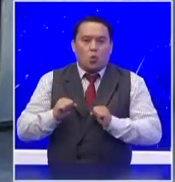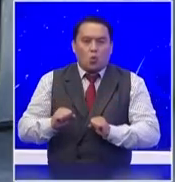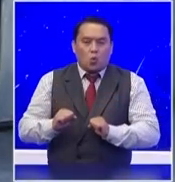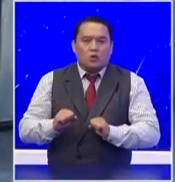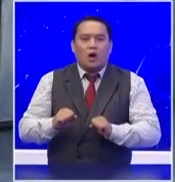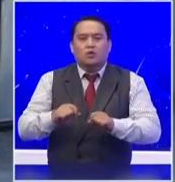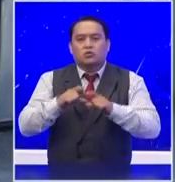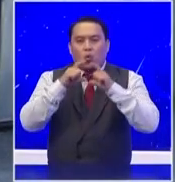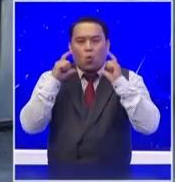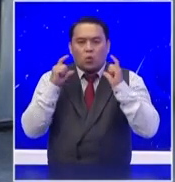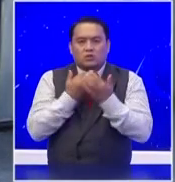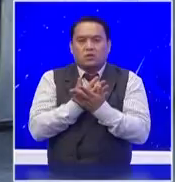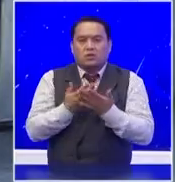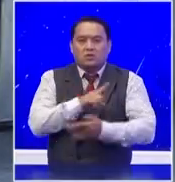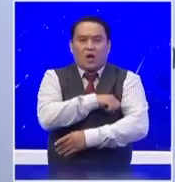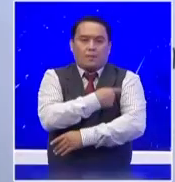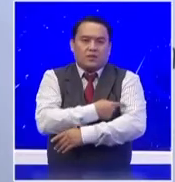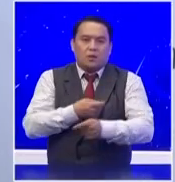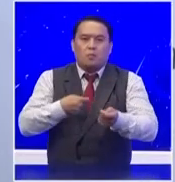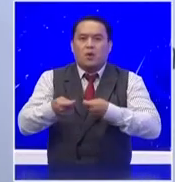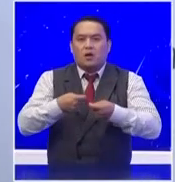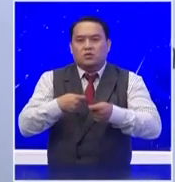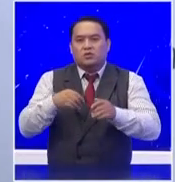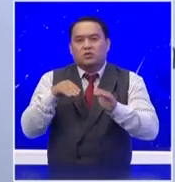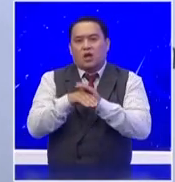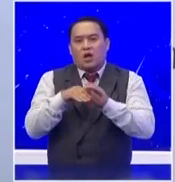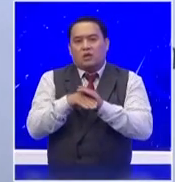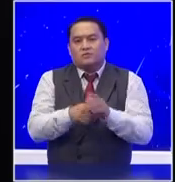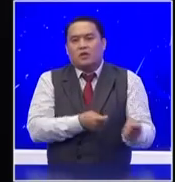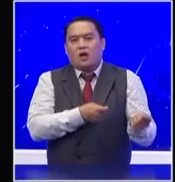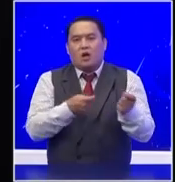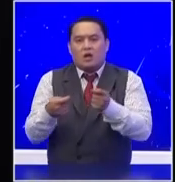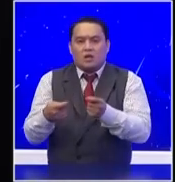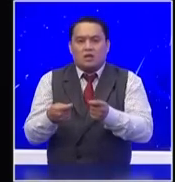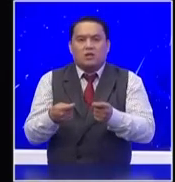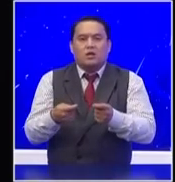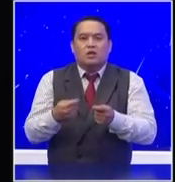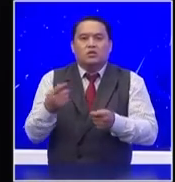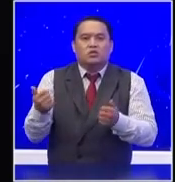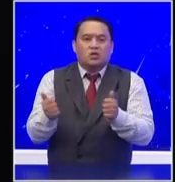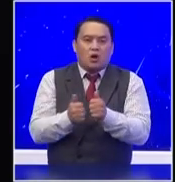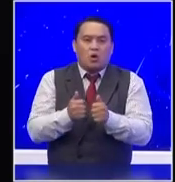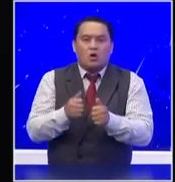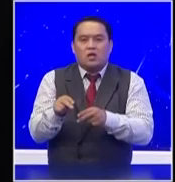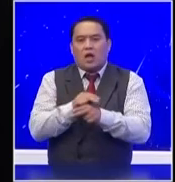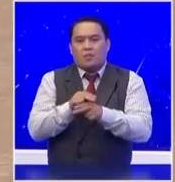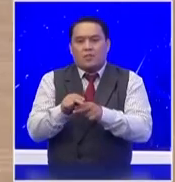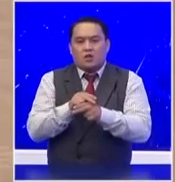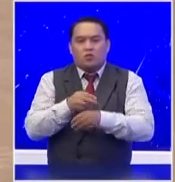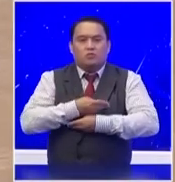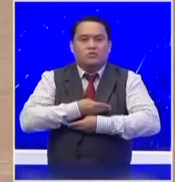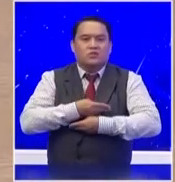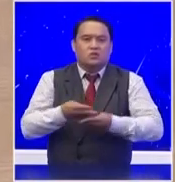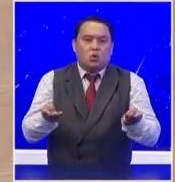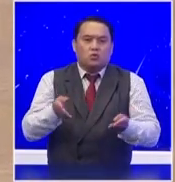құралдары бүгін облыстық денсаулық сақтау басқармасының қоймасына әкелінді. Қос елдің сәлемдемесі жақын күндері емдеу мекемелеріне